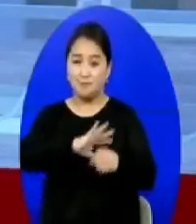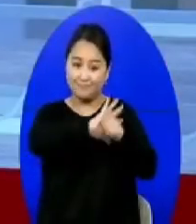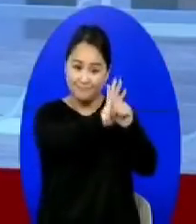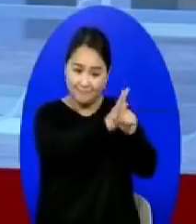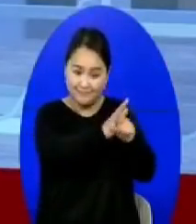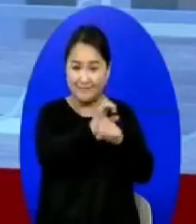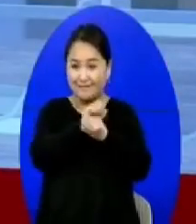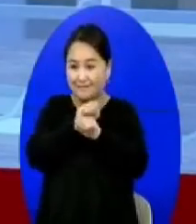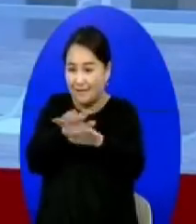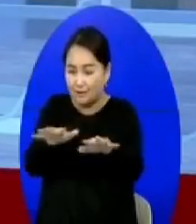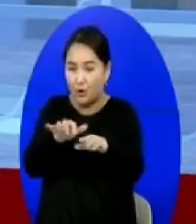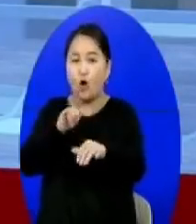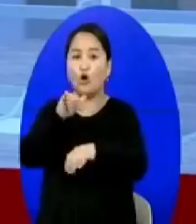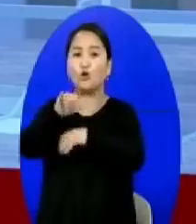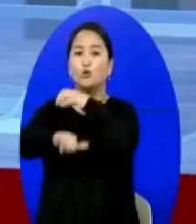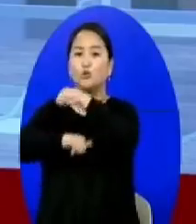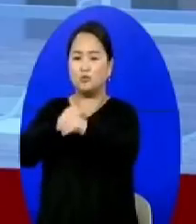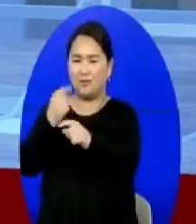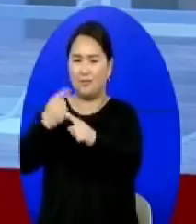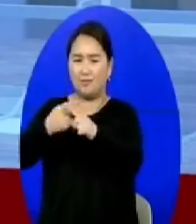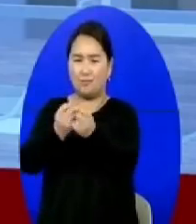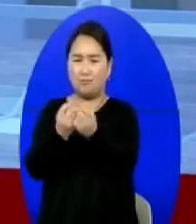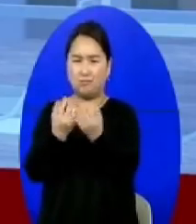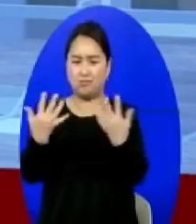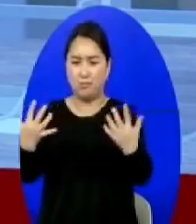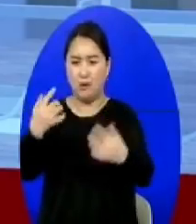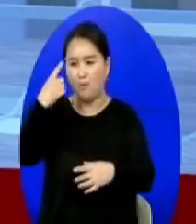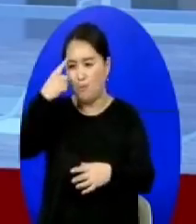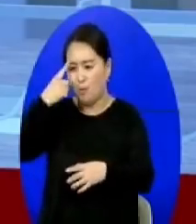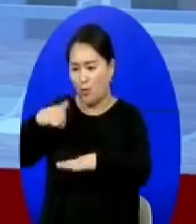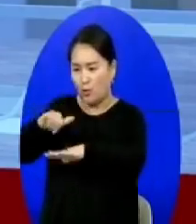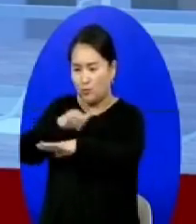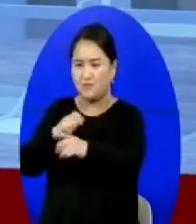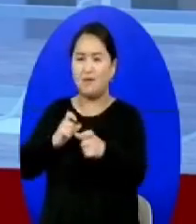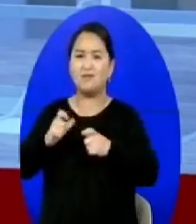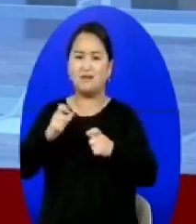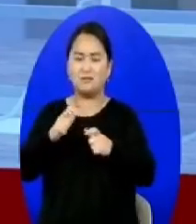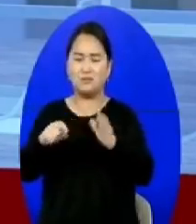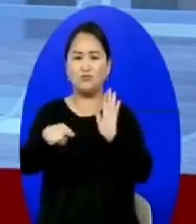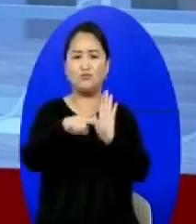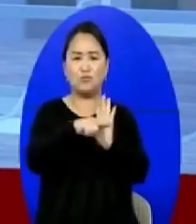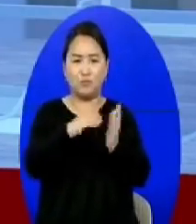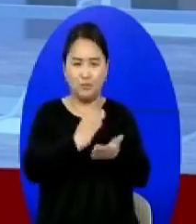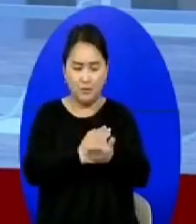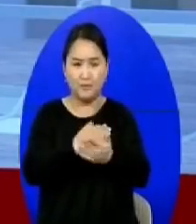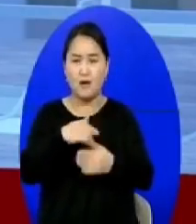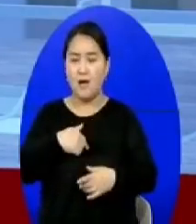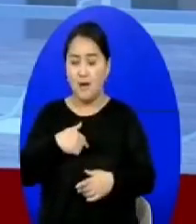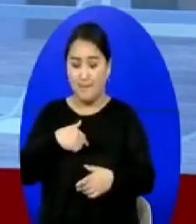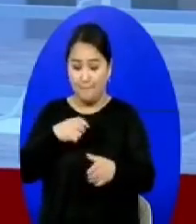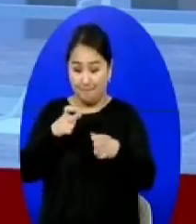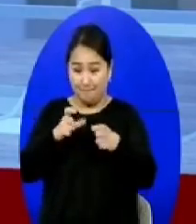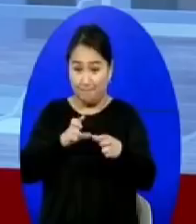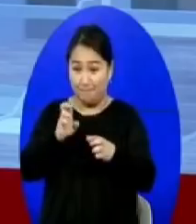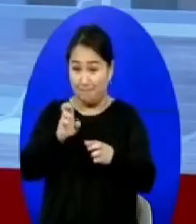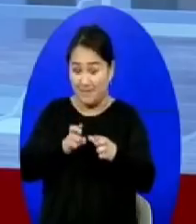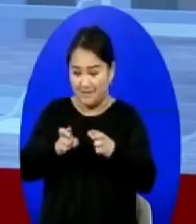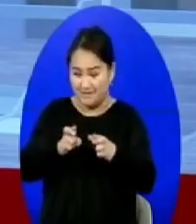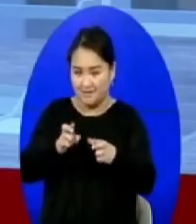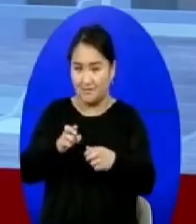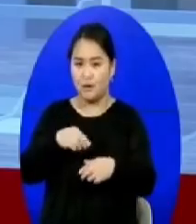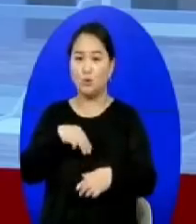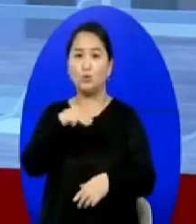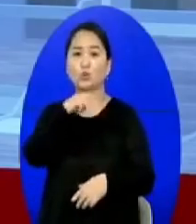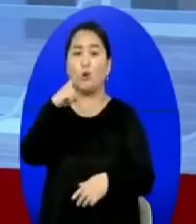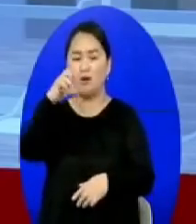Коронавирусын тархалт олон улсад нэмэгдэж байгаа нь дэлхийн болон Монгол улсын эдийн засагт сөрөг нөлөө үзүүлж байна. Манай улсад л гэхэд бизнес эрхлэгчид, ялангуяа түрээслэгчид хүнд